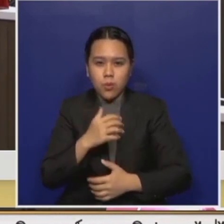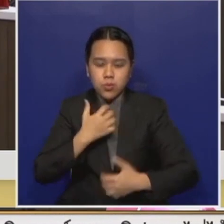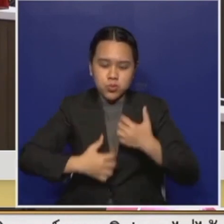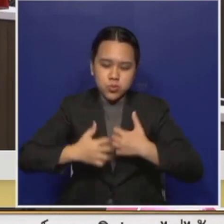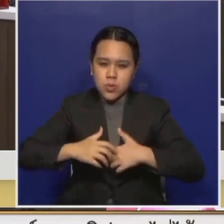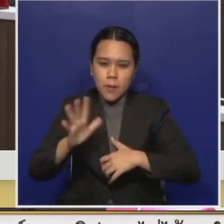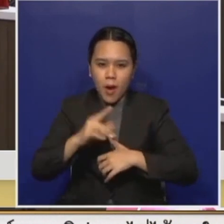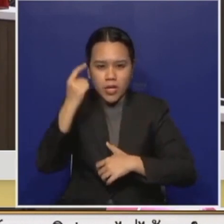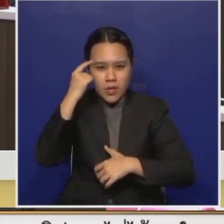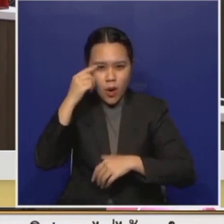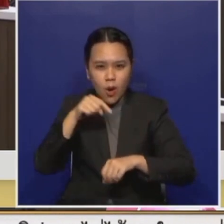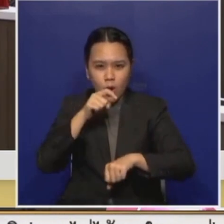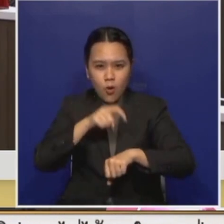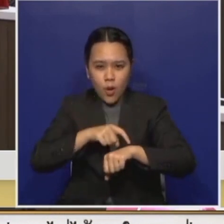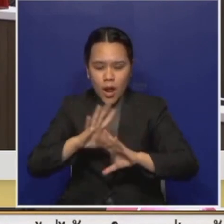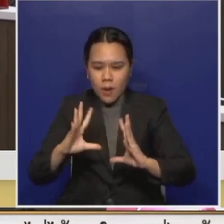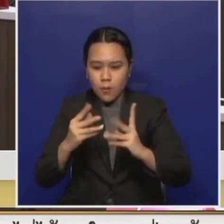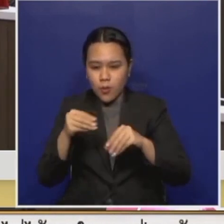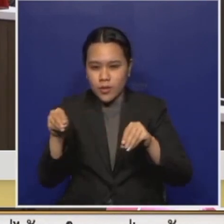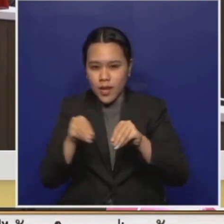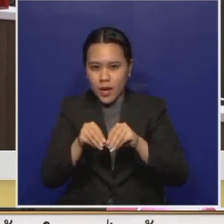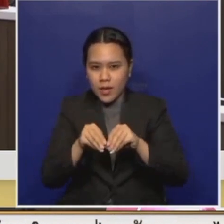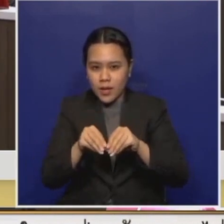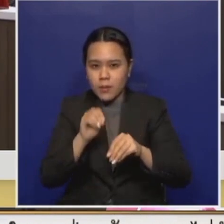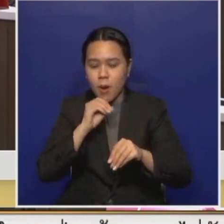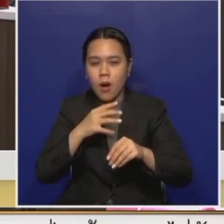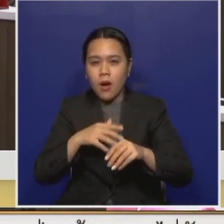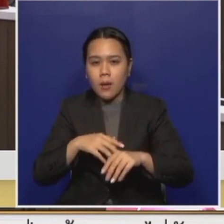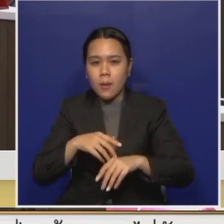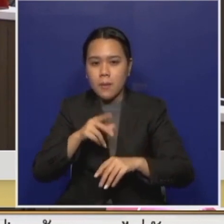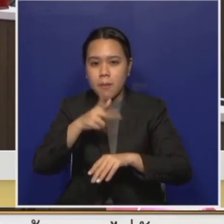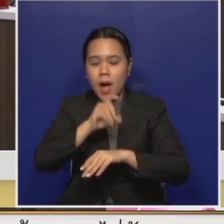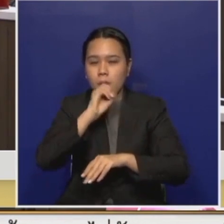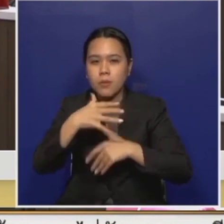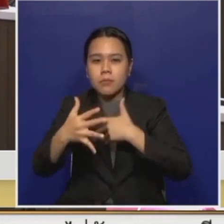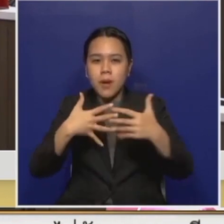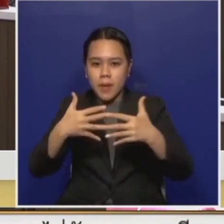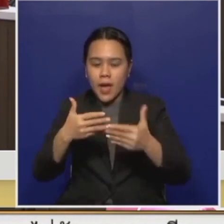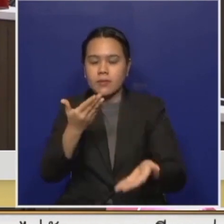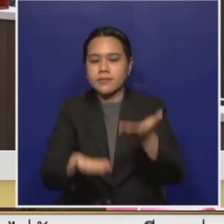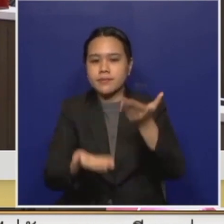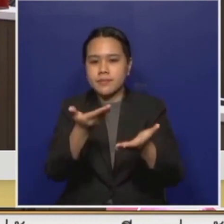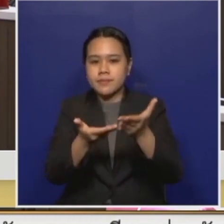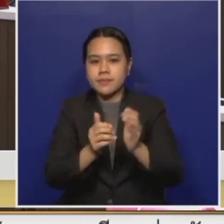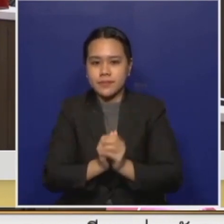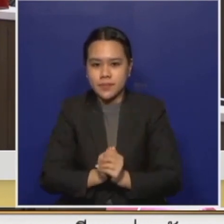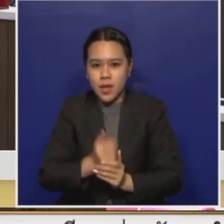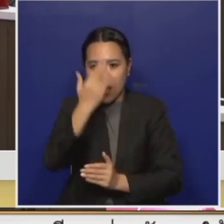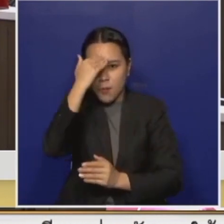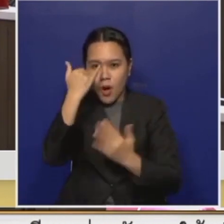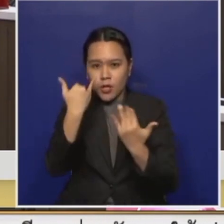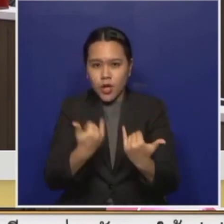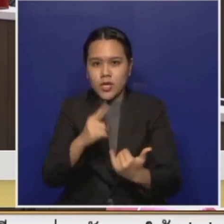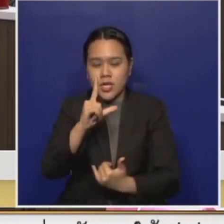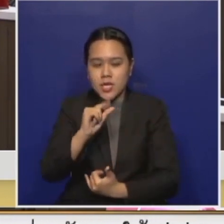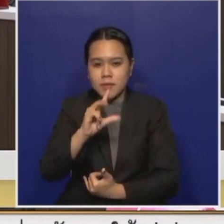าทำสบายใหคุหมดครัไม่เป็นไรครับเพรตอนนี้ 23 นาฬิกาทําน